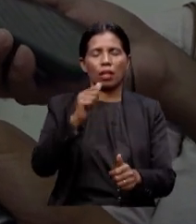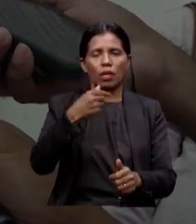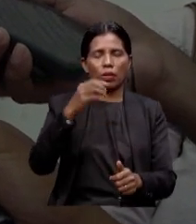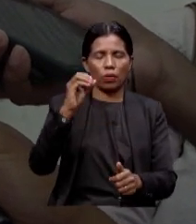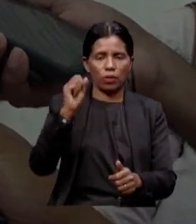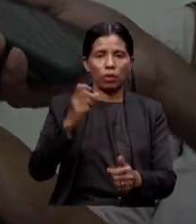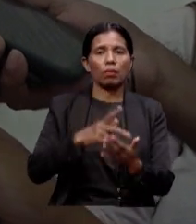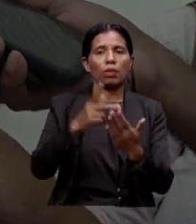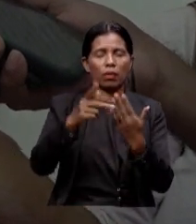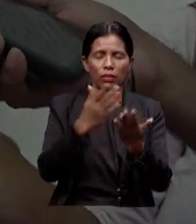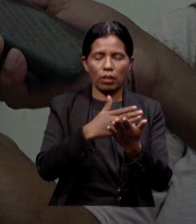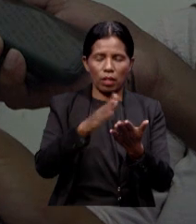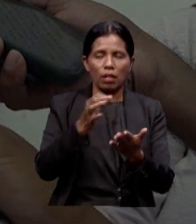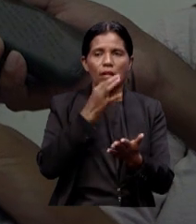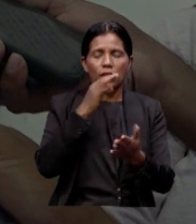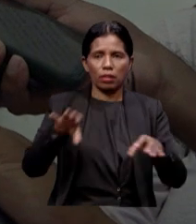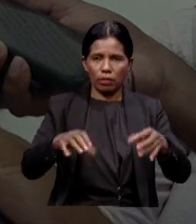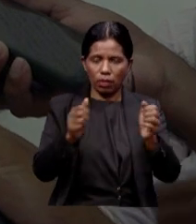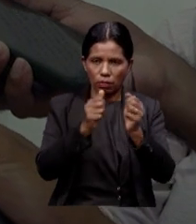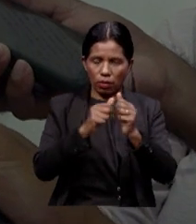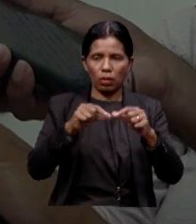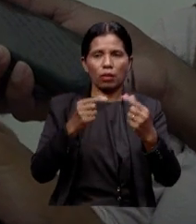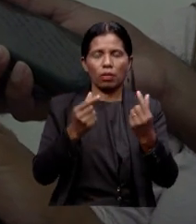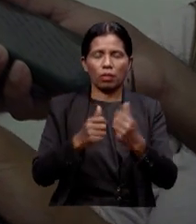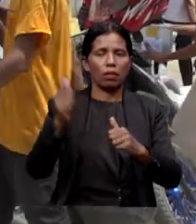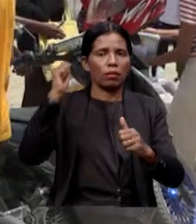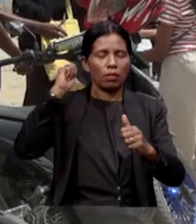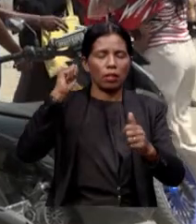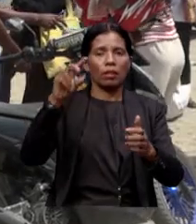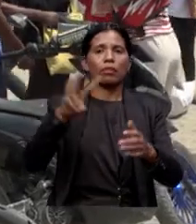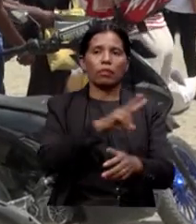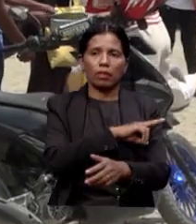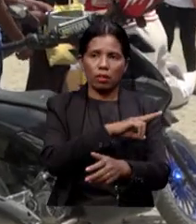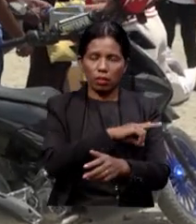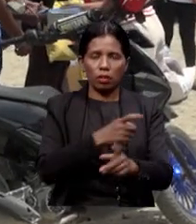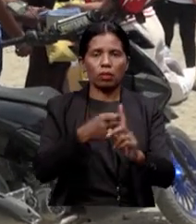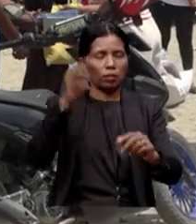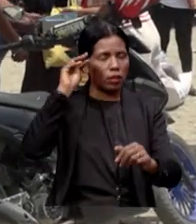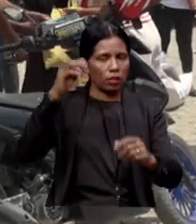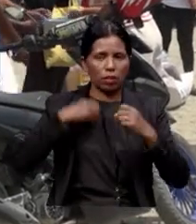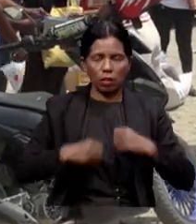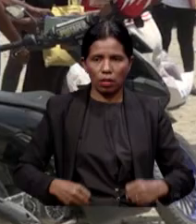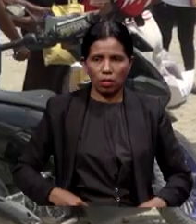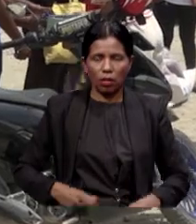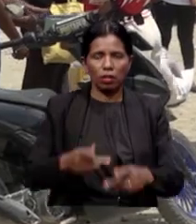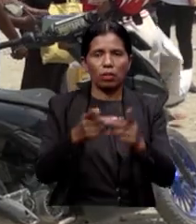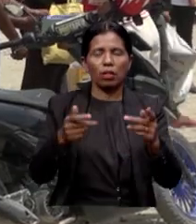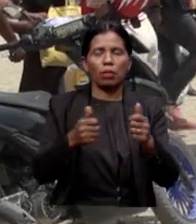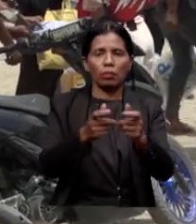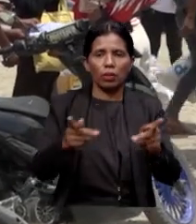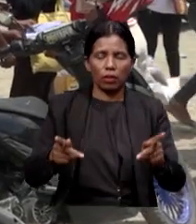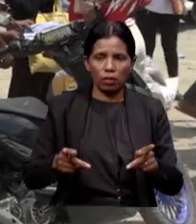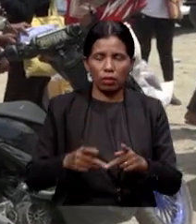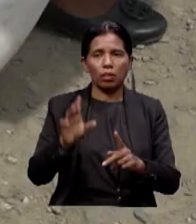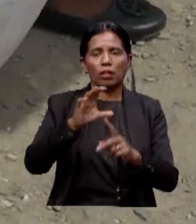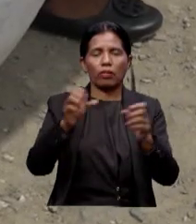Faha Hangne, serviço a mutu ko equipa campanha vacina integrado, husi Ministério Saúde, autoridade posto administrativo no Sefi Suku